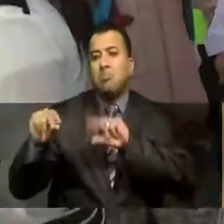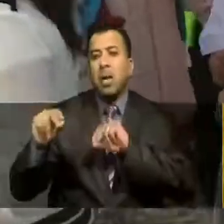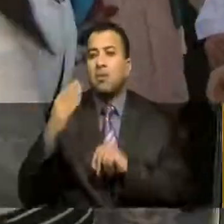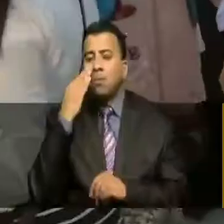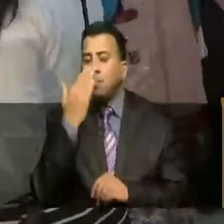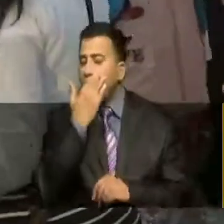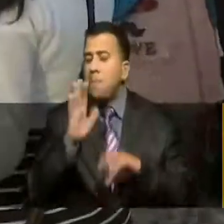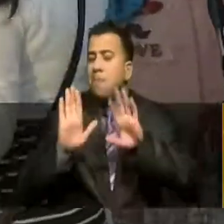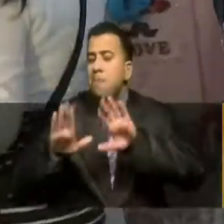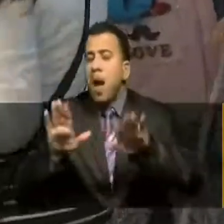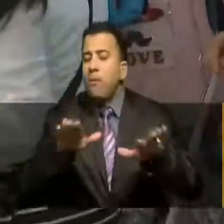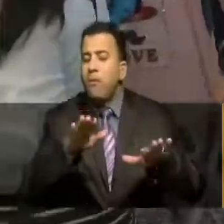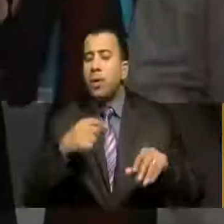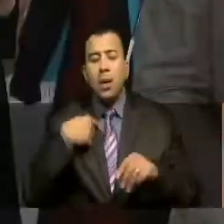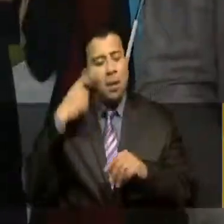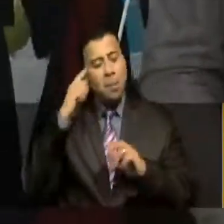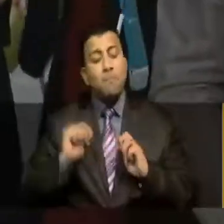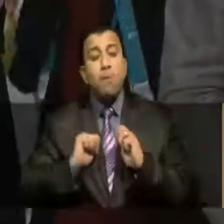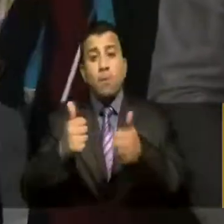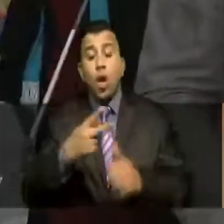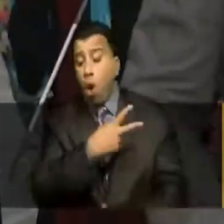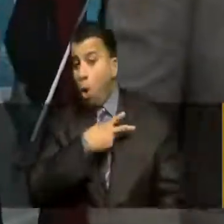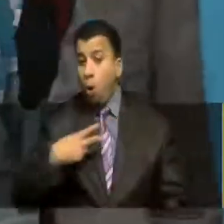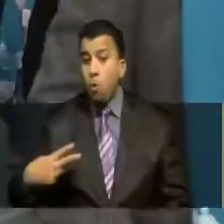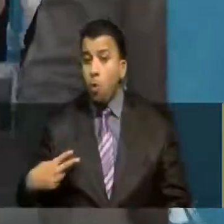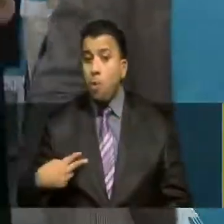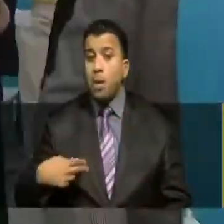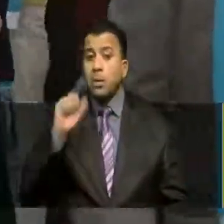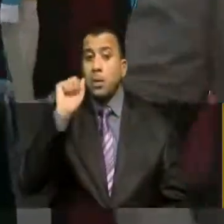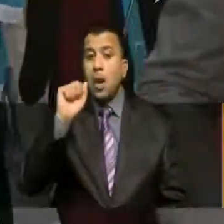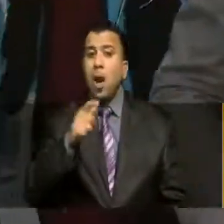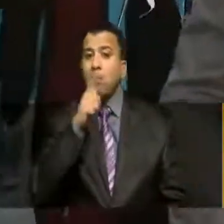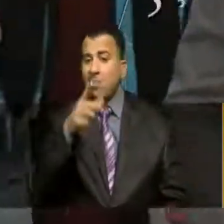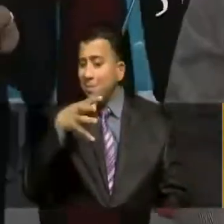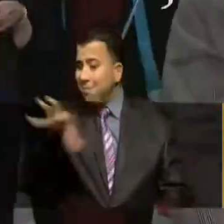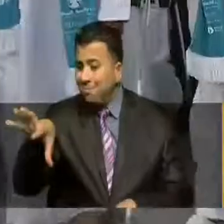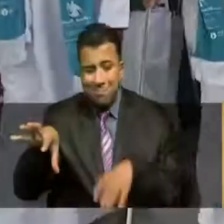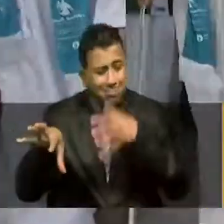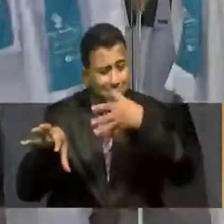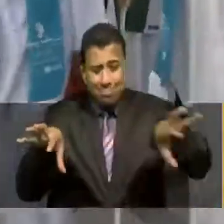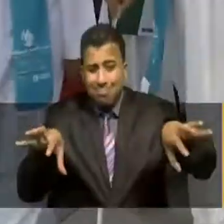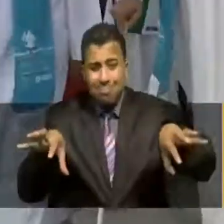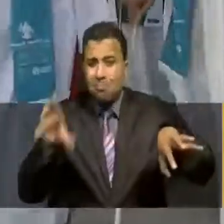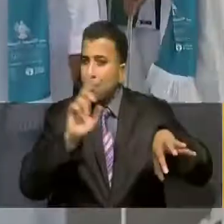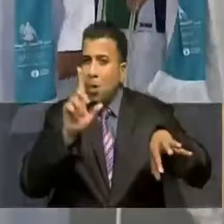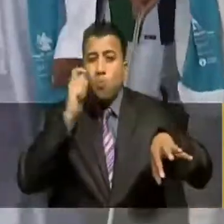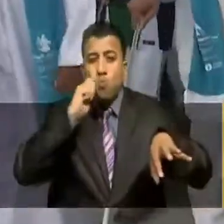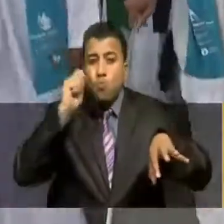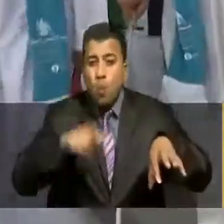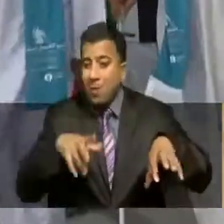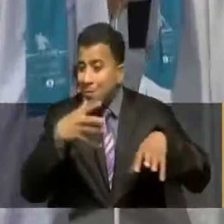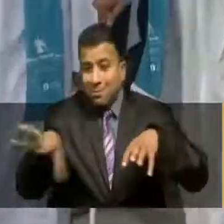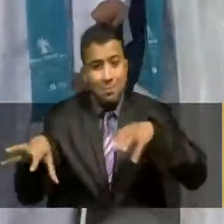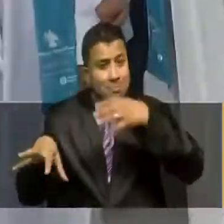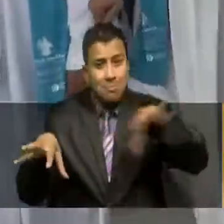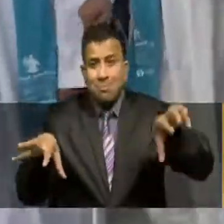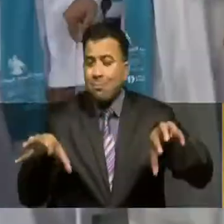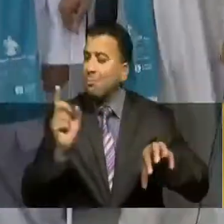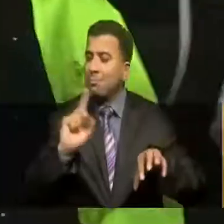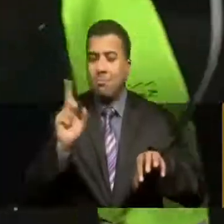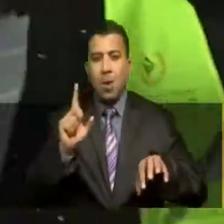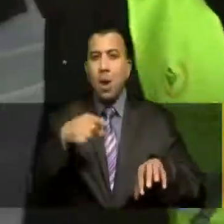تعكس المبادرة رؤية حكومتنا الرشيدة التي لا تفرق بين أبنائها ومواطنيها، سواء